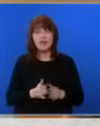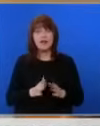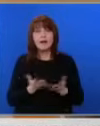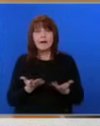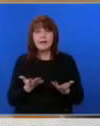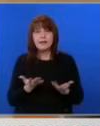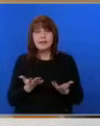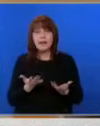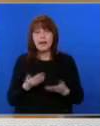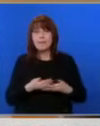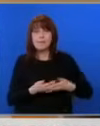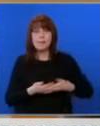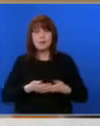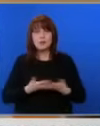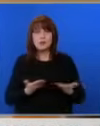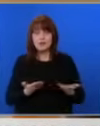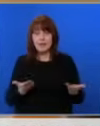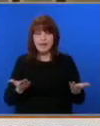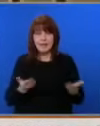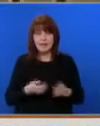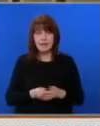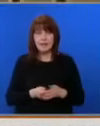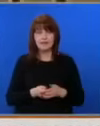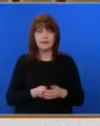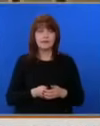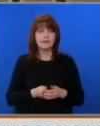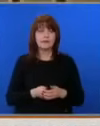Къде е Мося? Тимошка, Мошка.